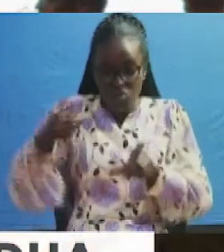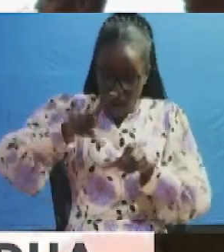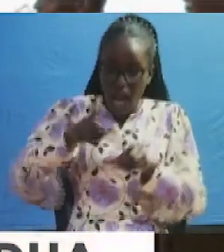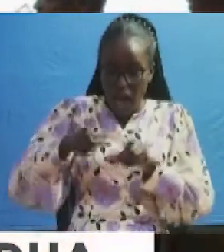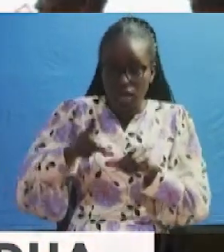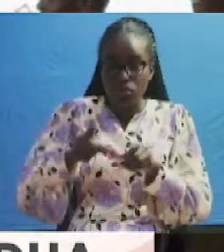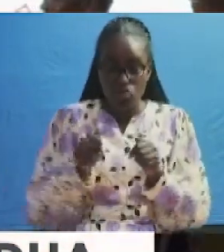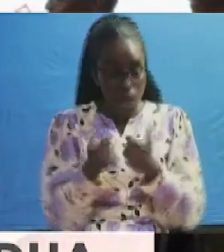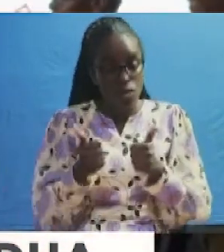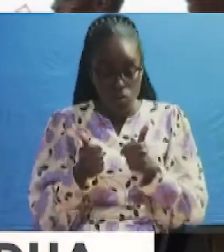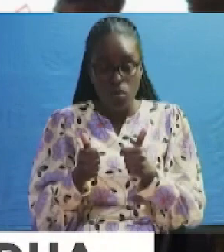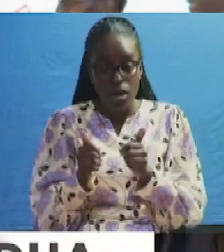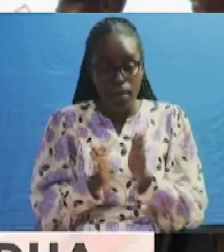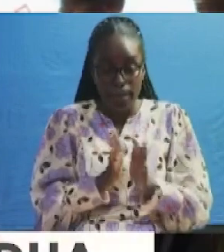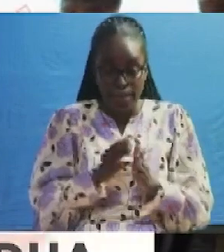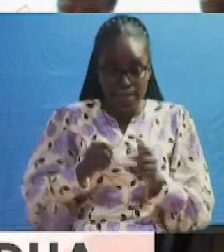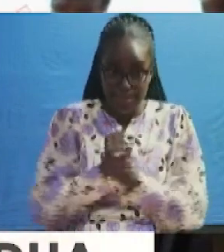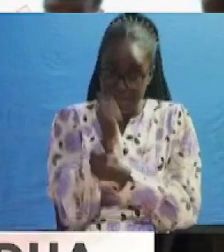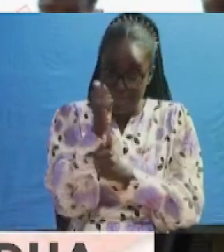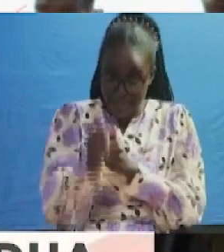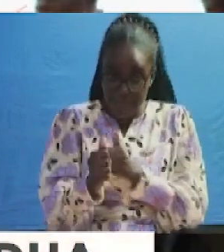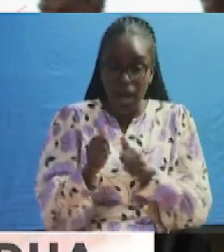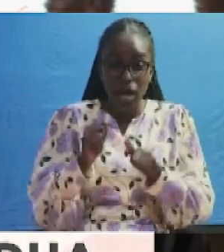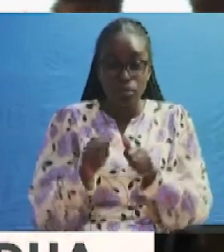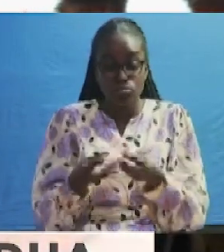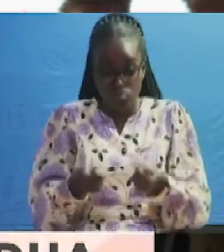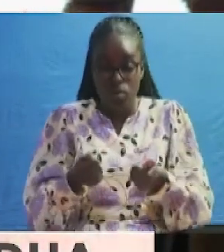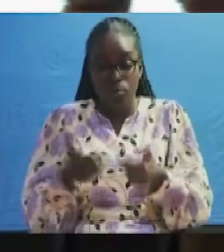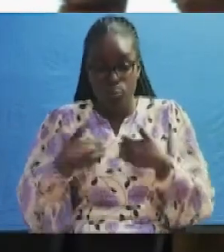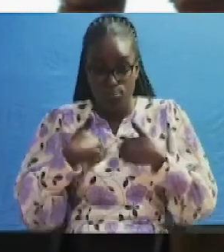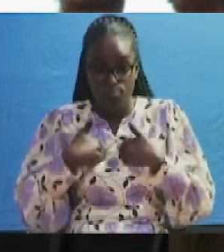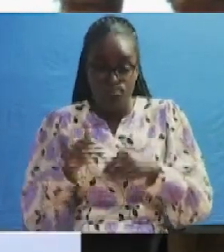kifedha kupitia uandishi wa kifedha. Doris Chalo, Runinga ya KU.